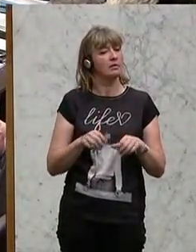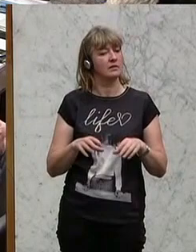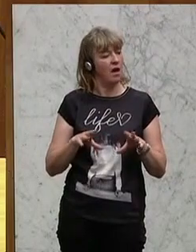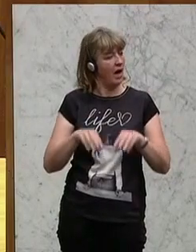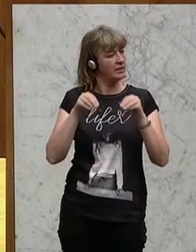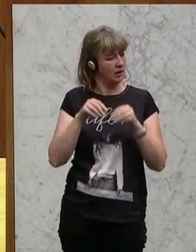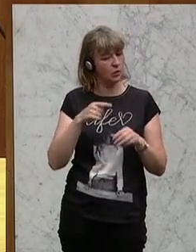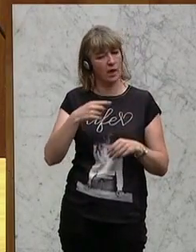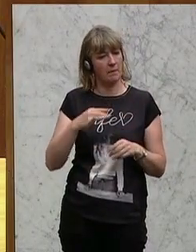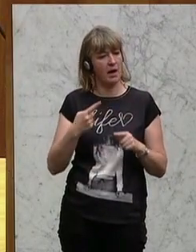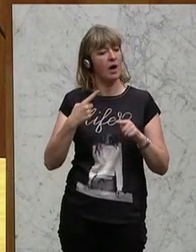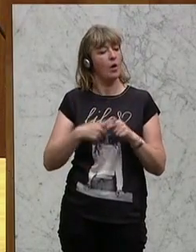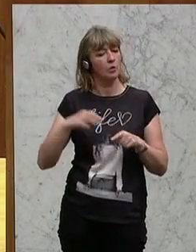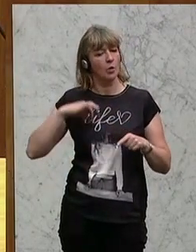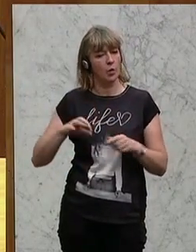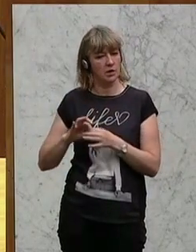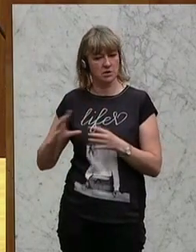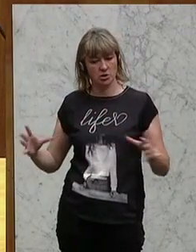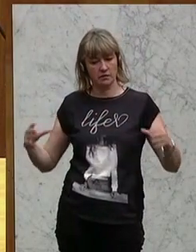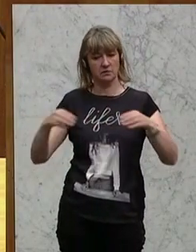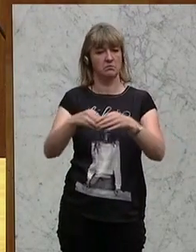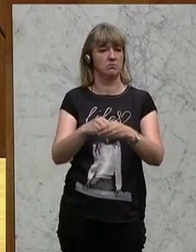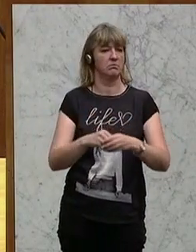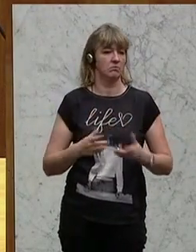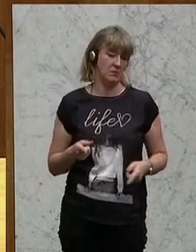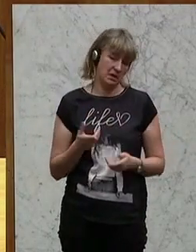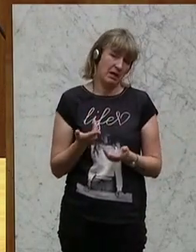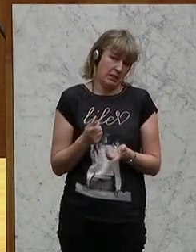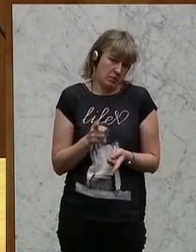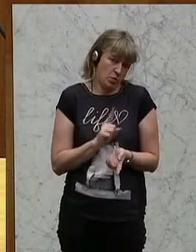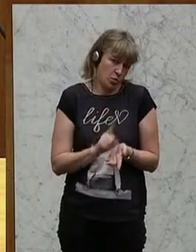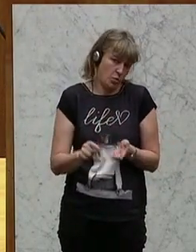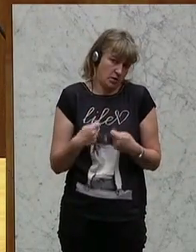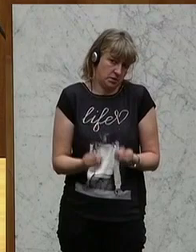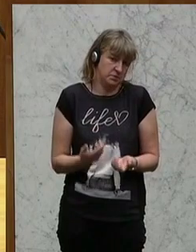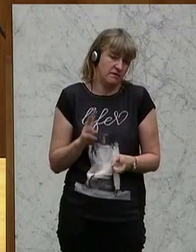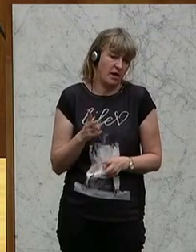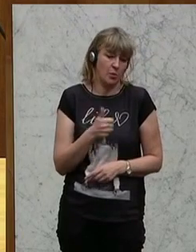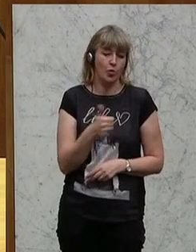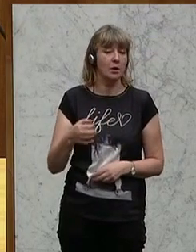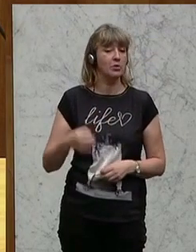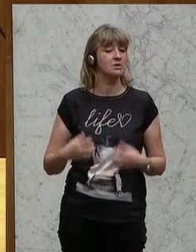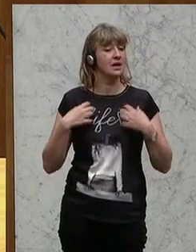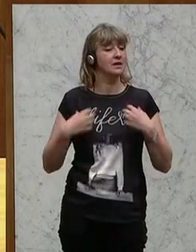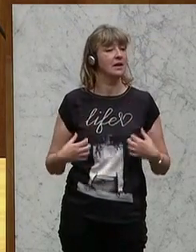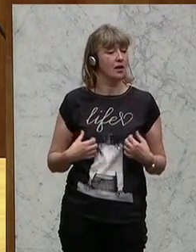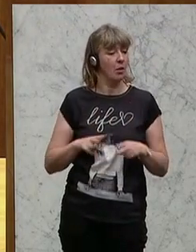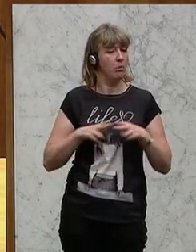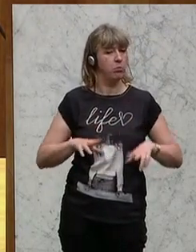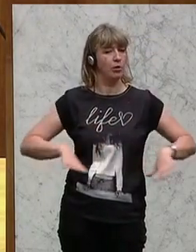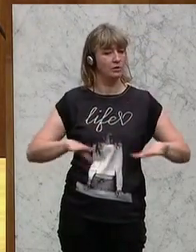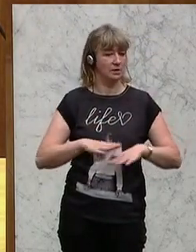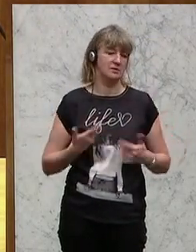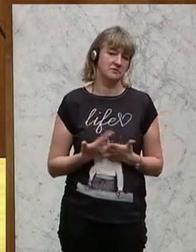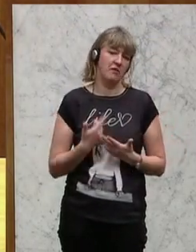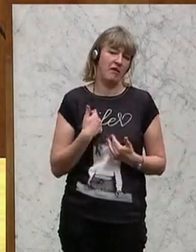als Tochtergesellschaft eingegliedert wird. Und das gibt es nur ganz einfach deswegen, weil es zu 100% im Eigentum des Bundes besteht und das einfach für